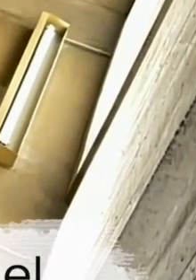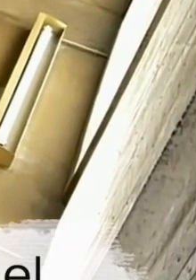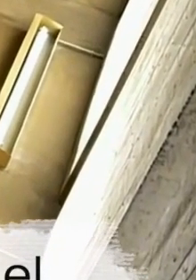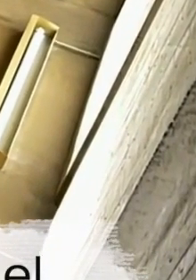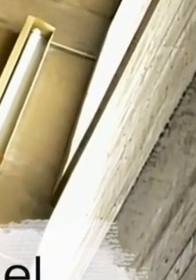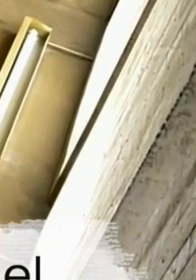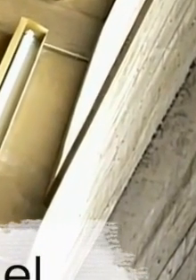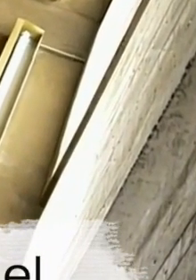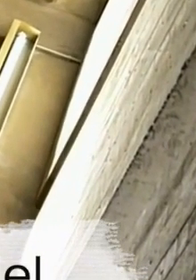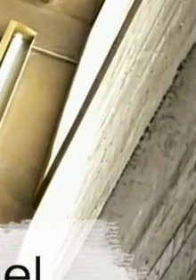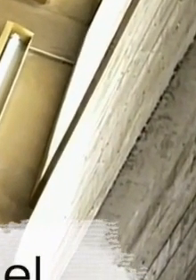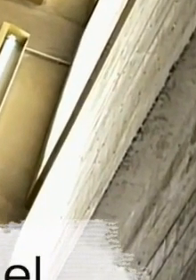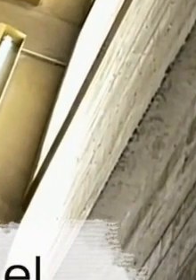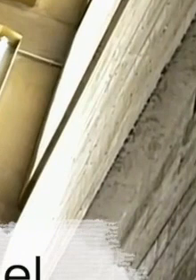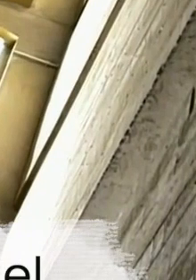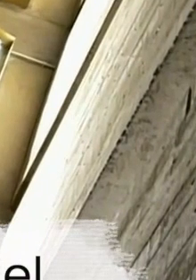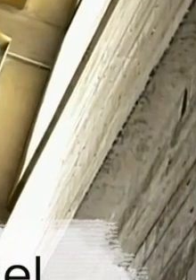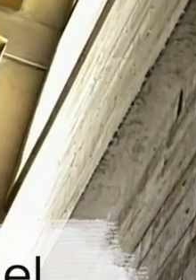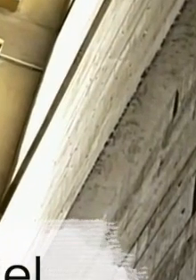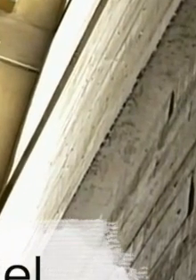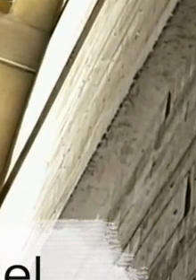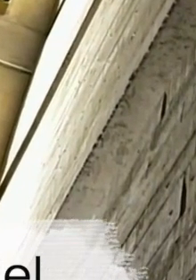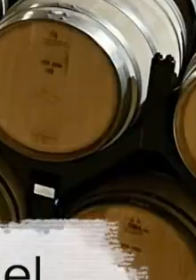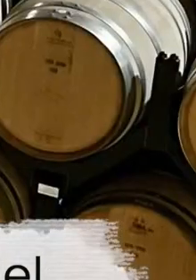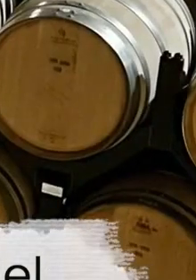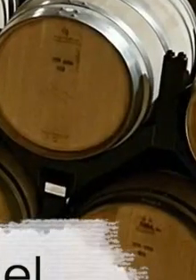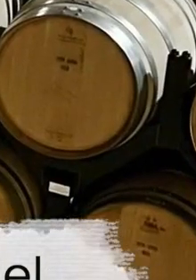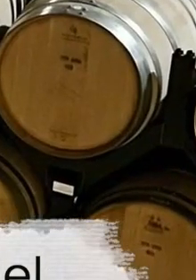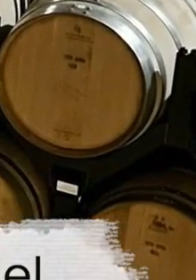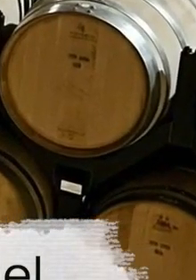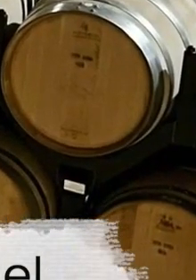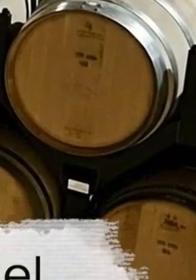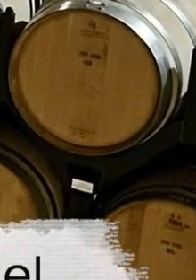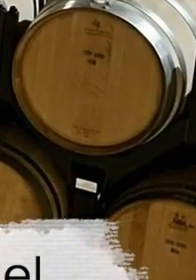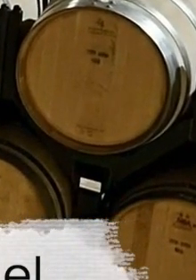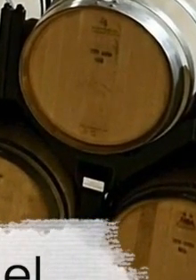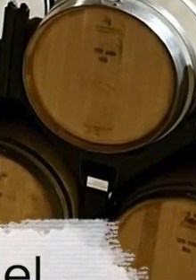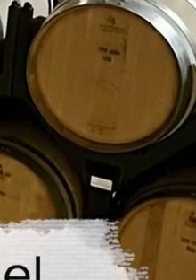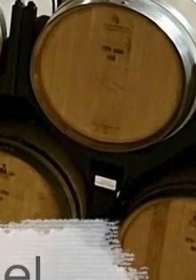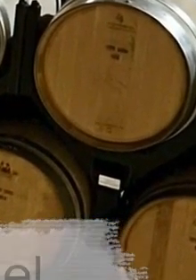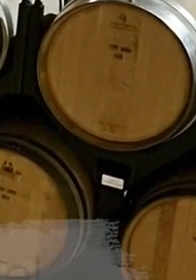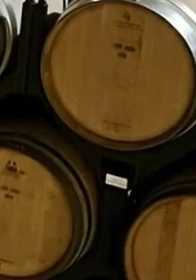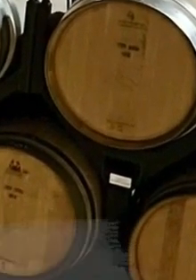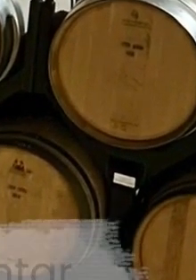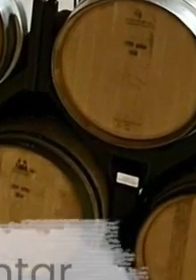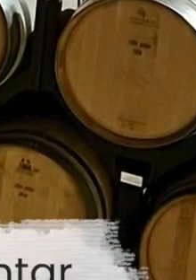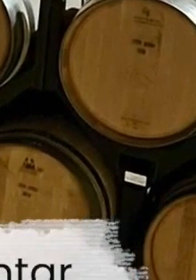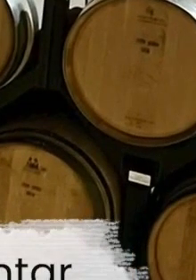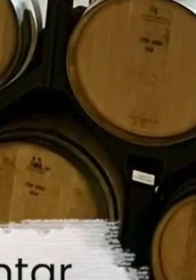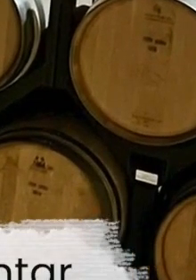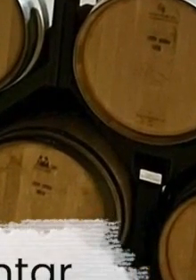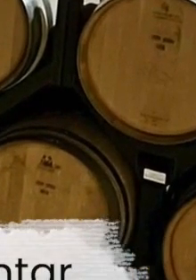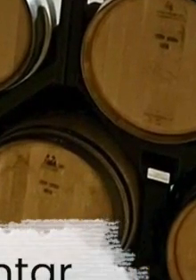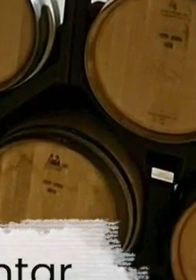im Reiseteil der Rheinischen Post, eine der auflagenstärksten Tageszeitungen Deutschlands, erschienen. Und genau